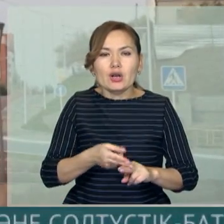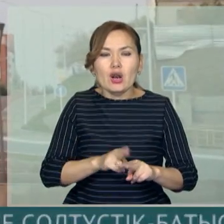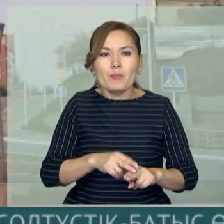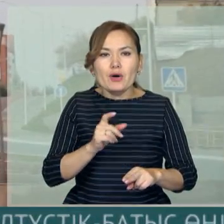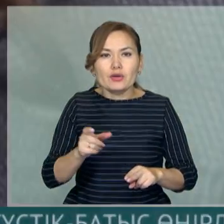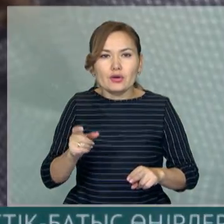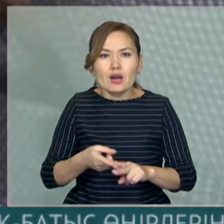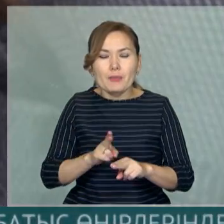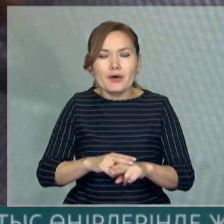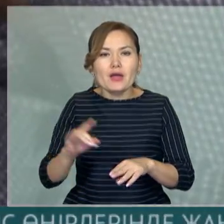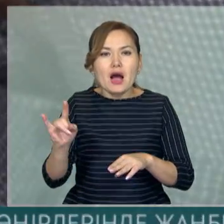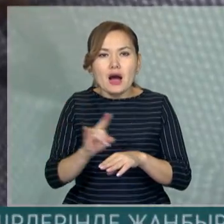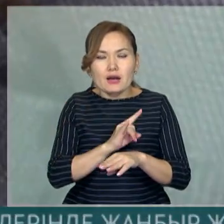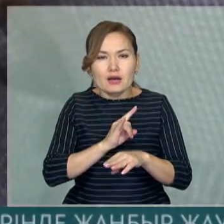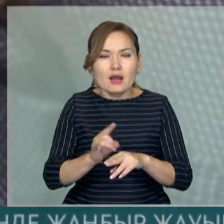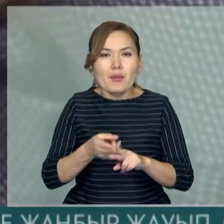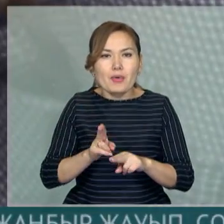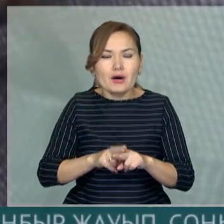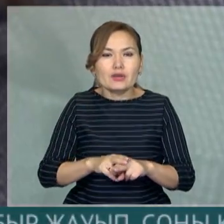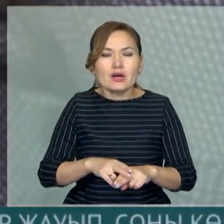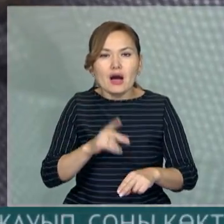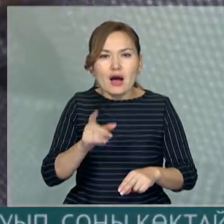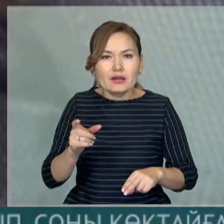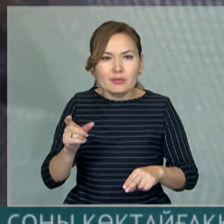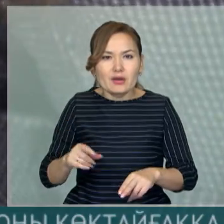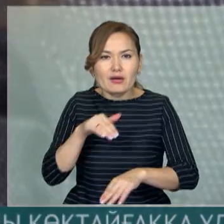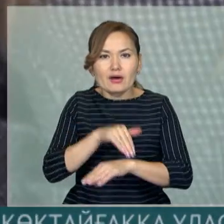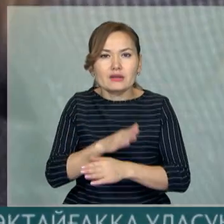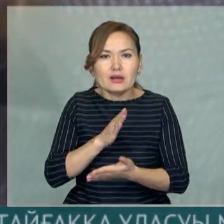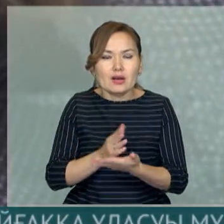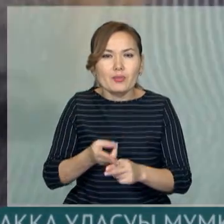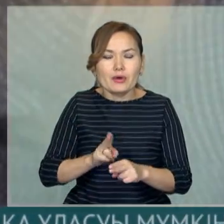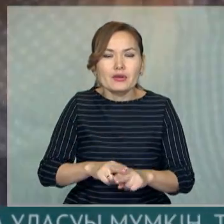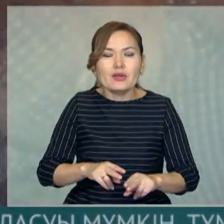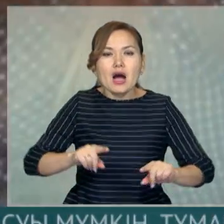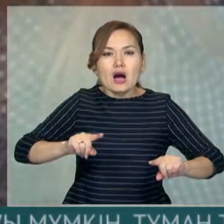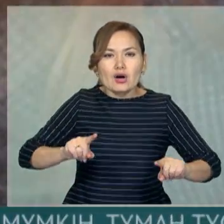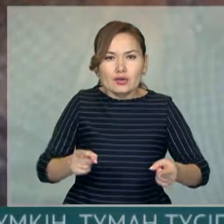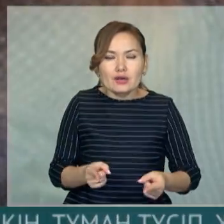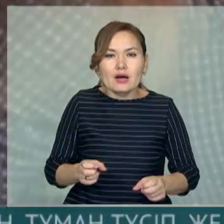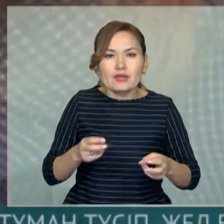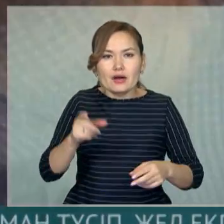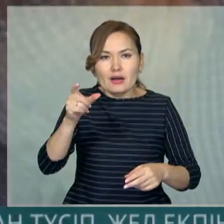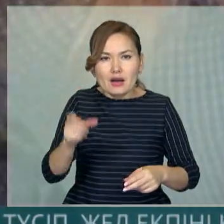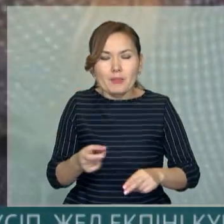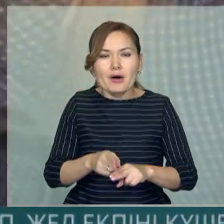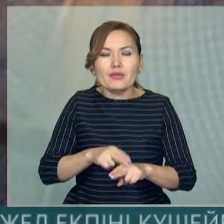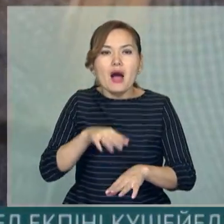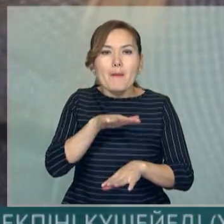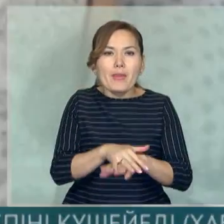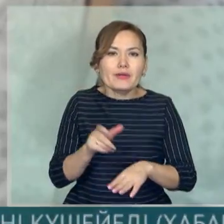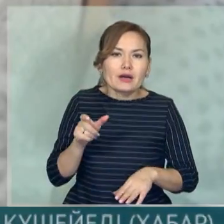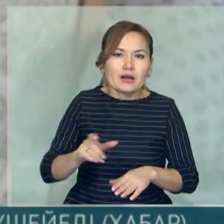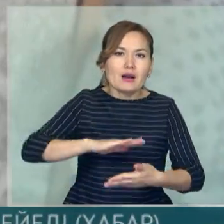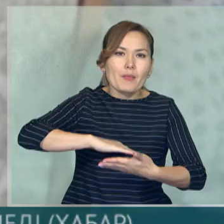100-ден астам алаяқтық хабарламаға алданып, сан соққаны мәлім болды. Ұсталған күдіктінің үйін тінту барысында банк карточкалары,